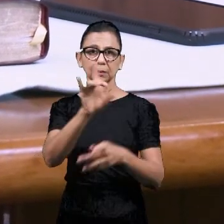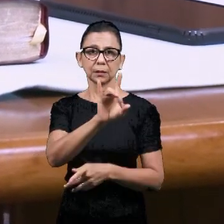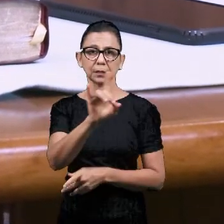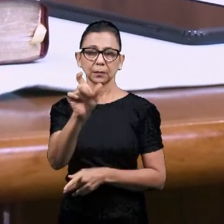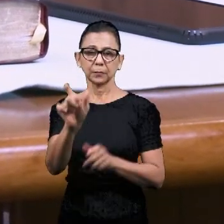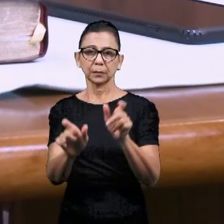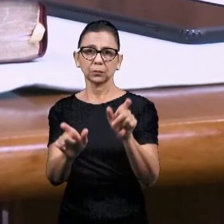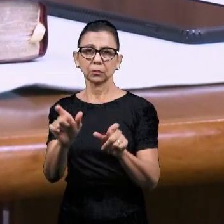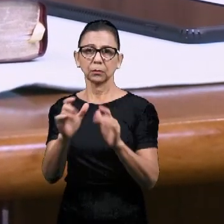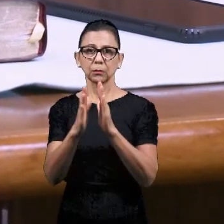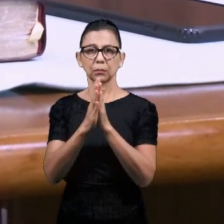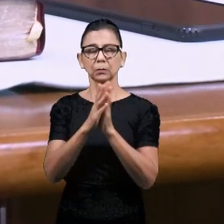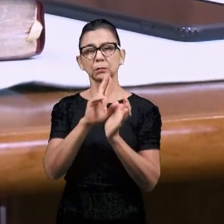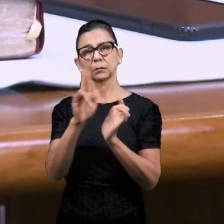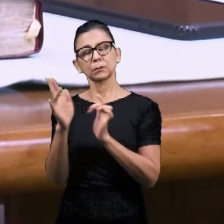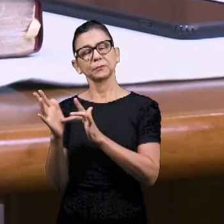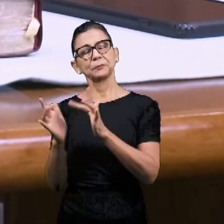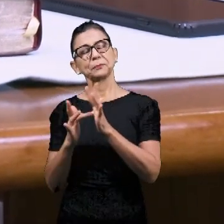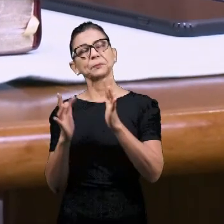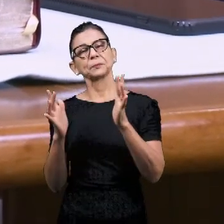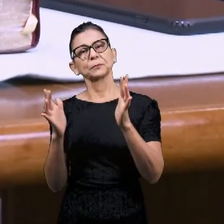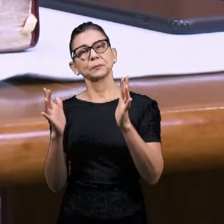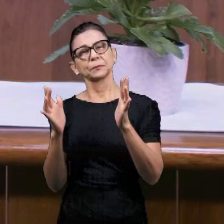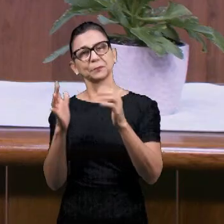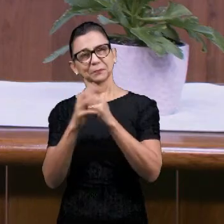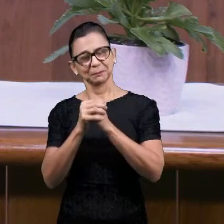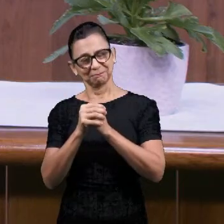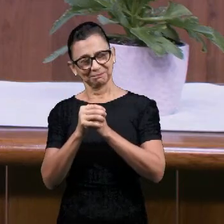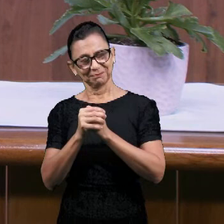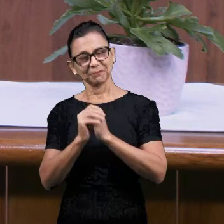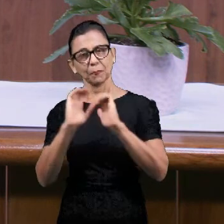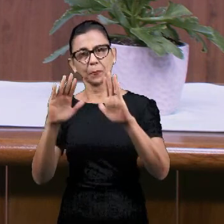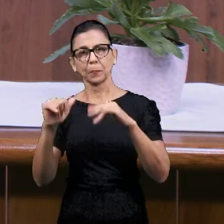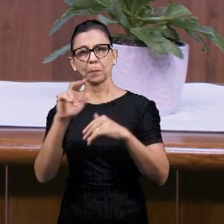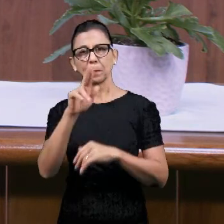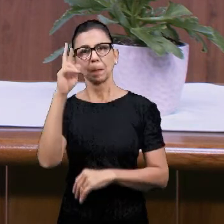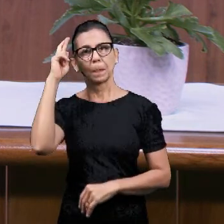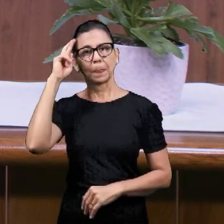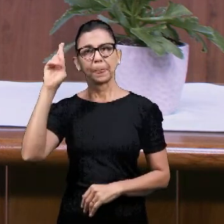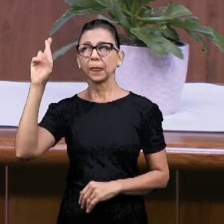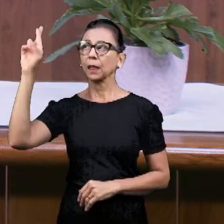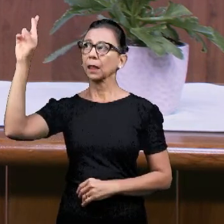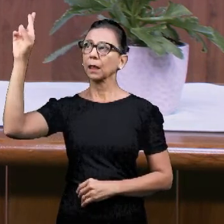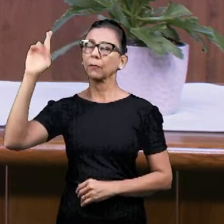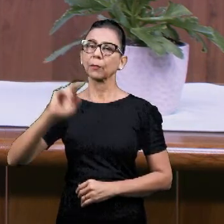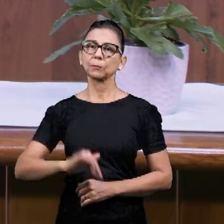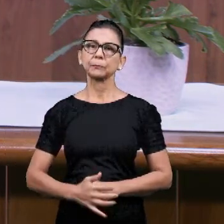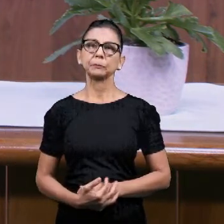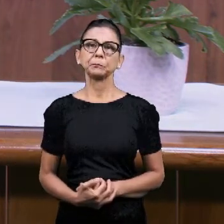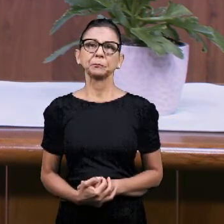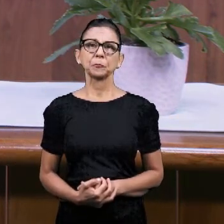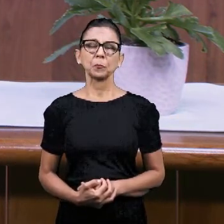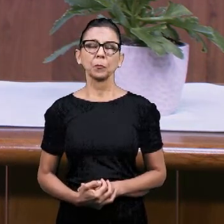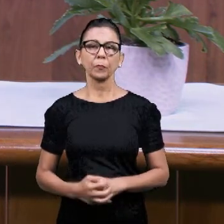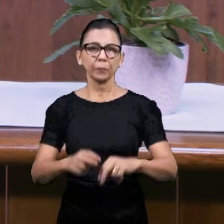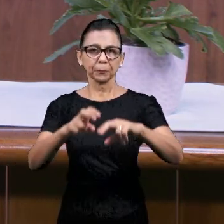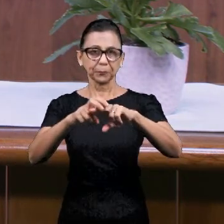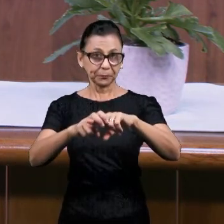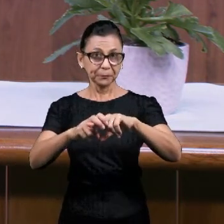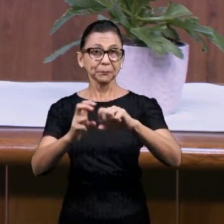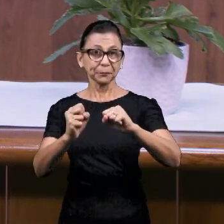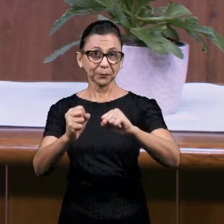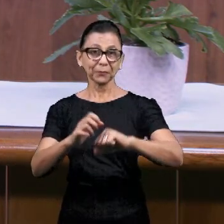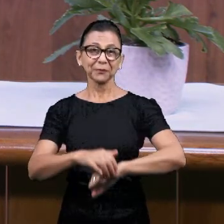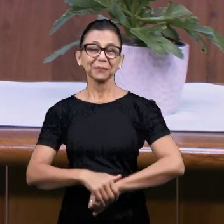cœur, c'est la prière que nous faisons au nom du Seigneur Jésus. Amen. Loué soit le nom du Seigneur Jésus. Tous peuvent s'asseoir.